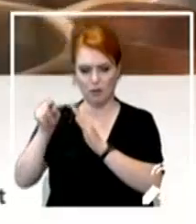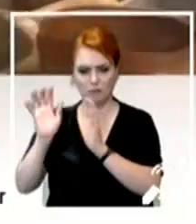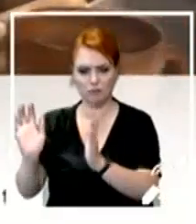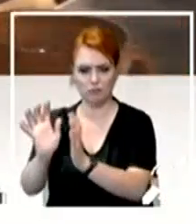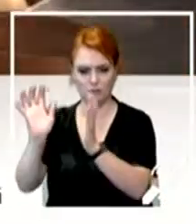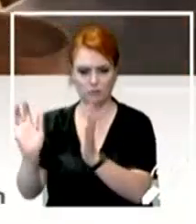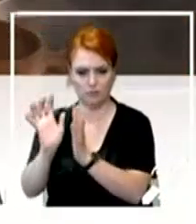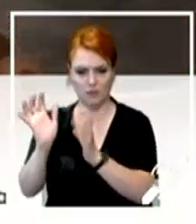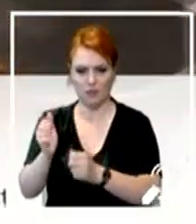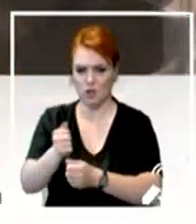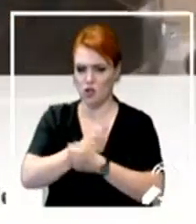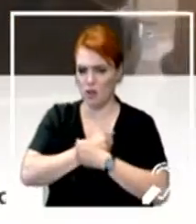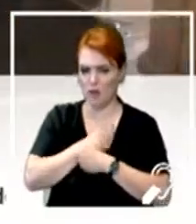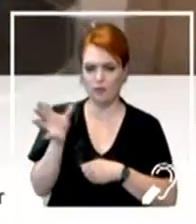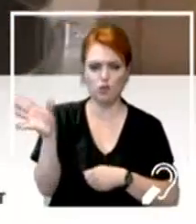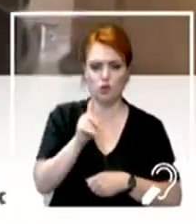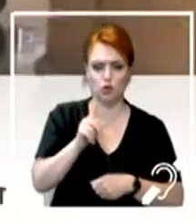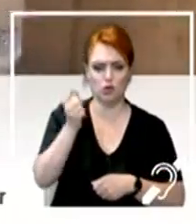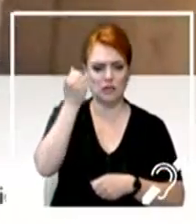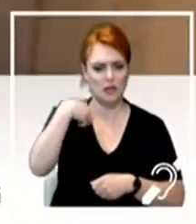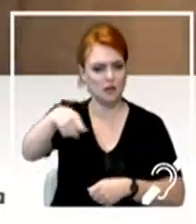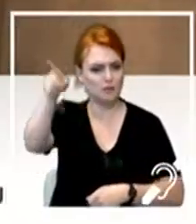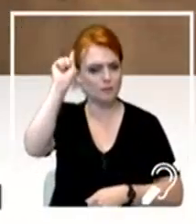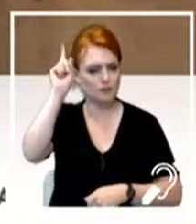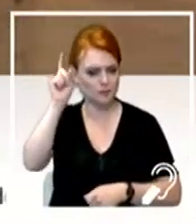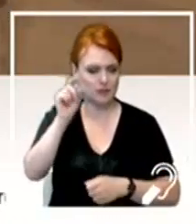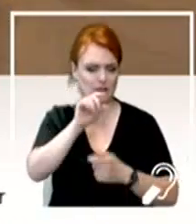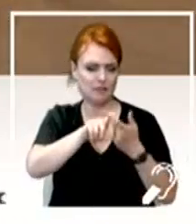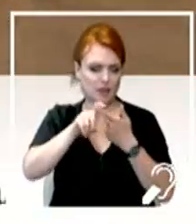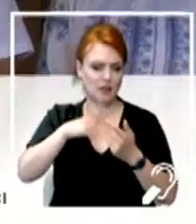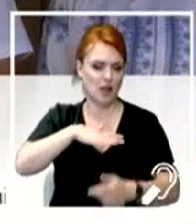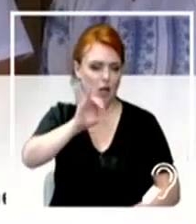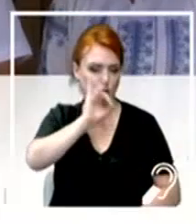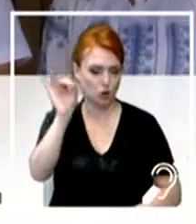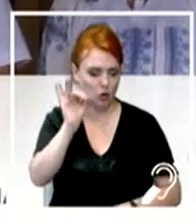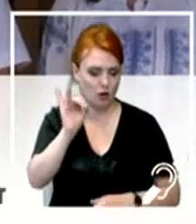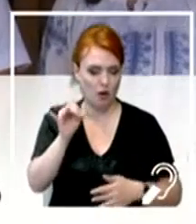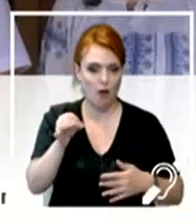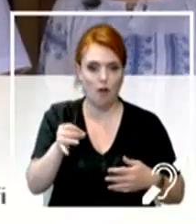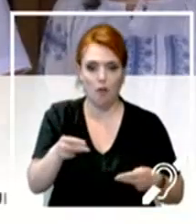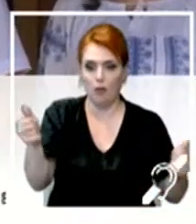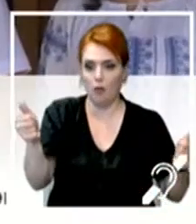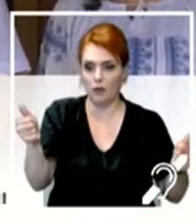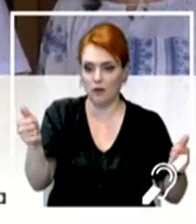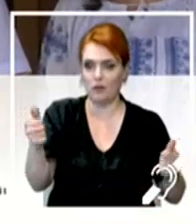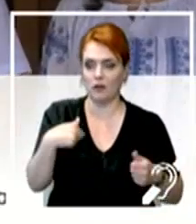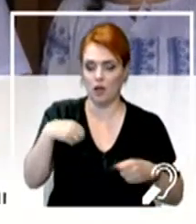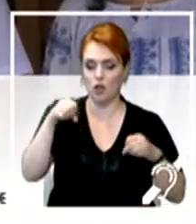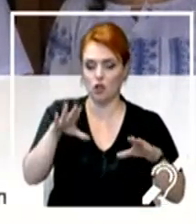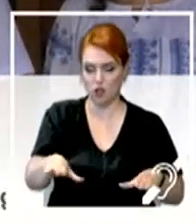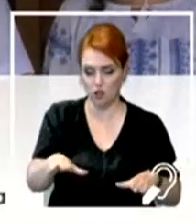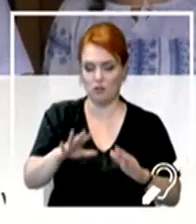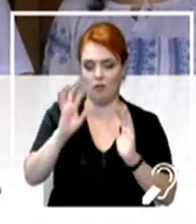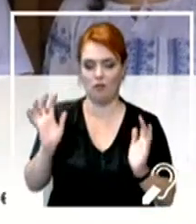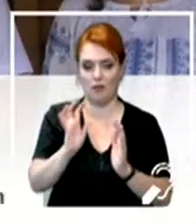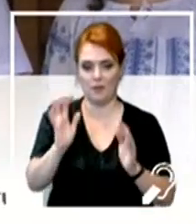dispărut obiectele vechi care se ocupau gospodarea noastră cu dânsul. Acest muzeu s-a construit câțiva